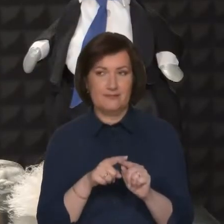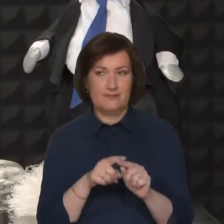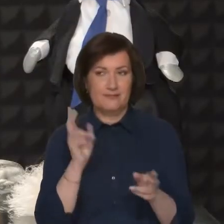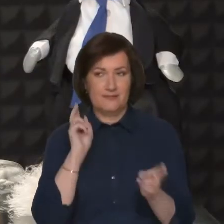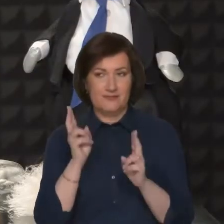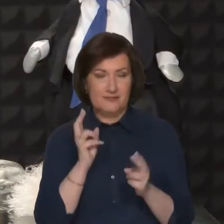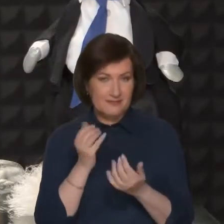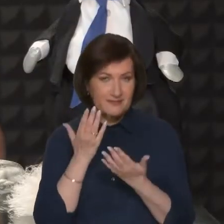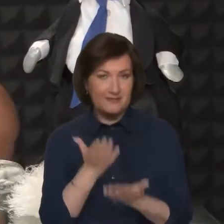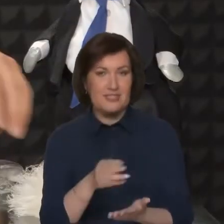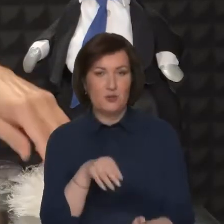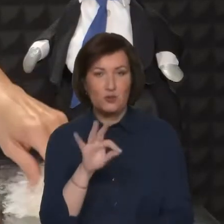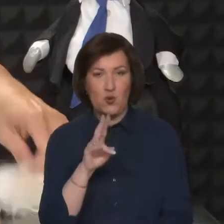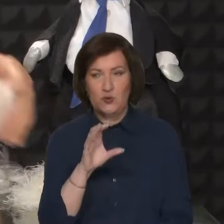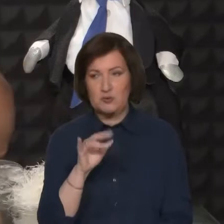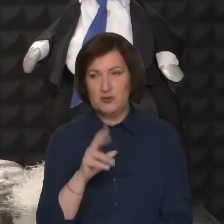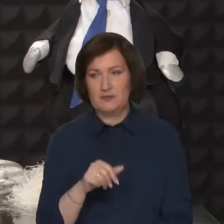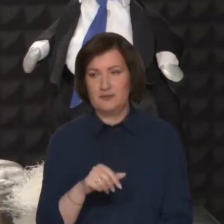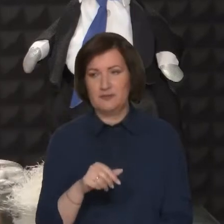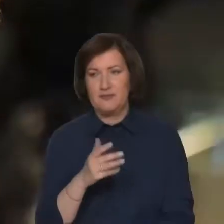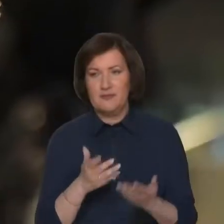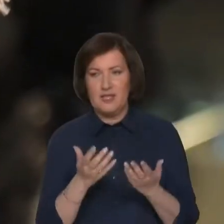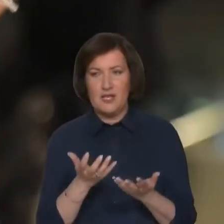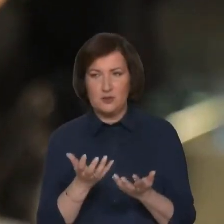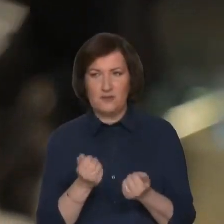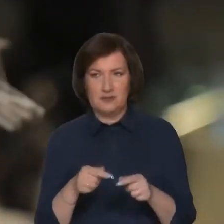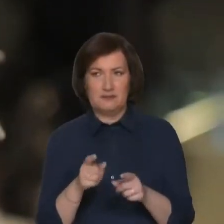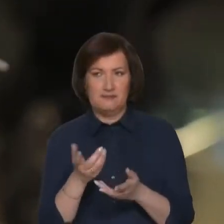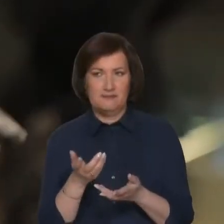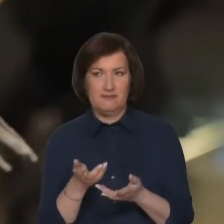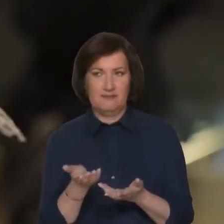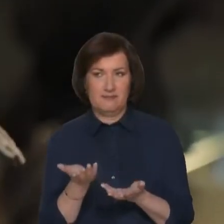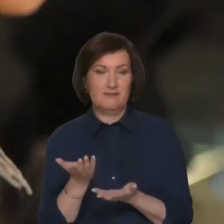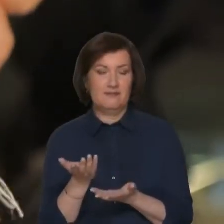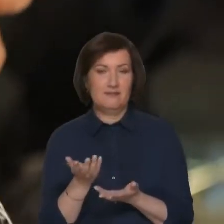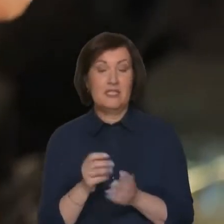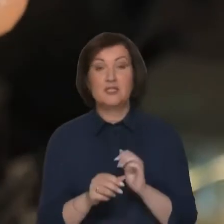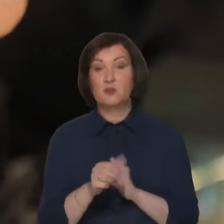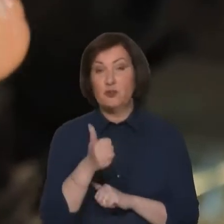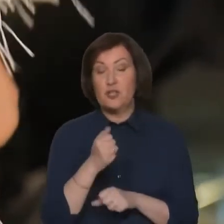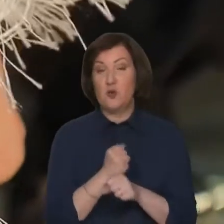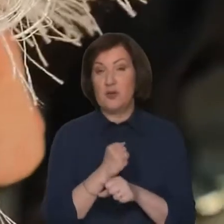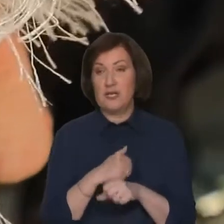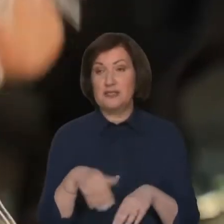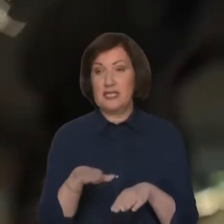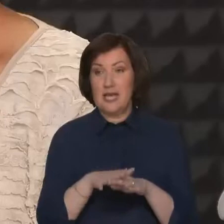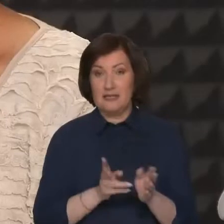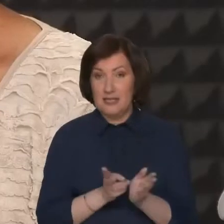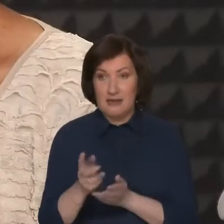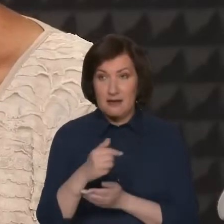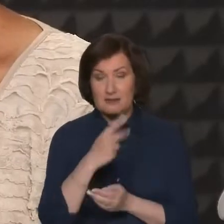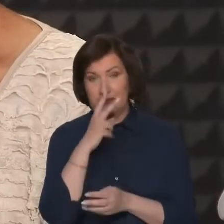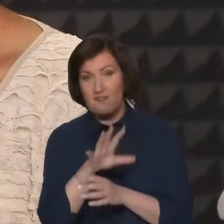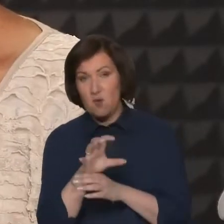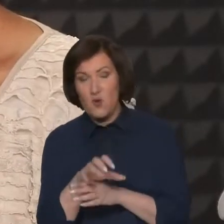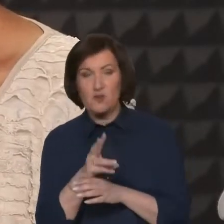зачіска Джонсона. Ну, такої, якщо візьмеш, то, ну. Спочатку Наталя працювала над лекалом, дивилася